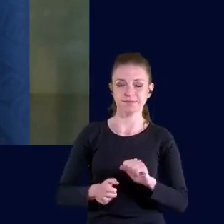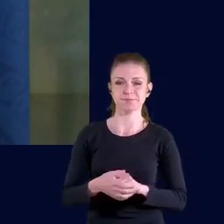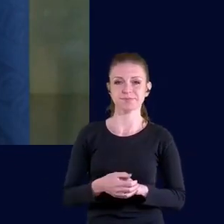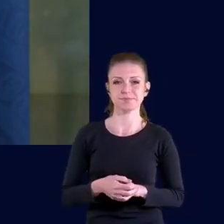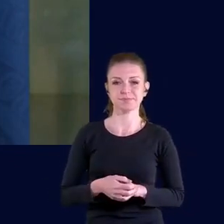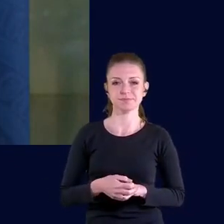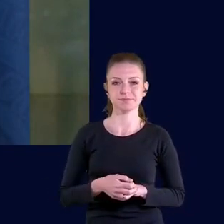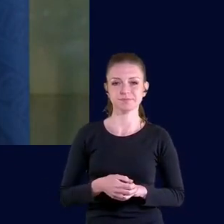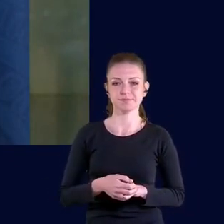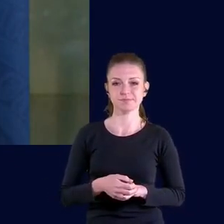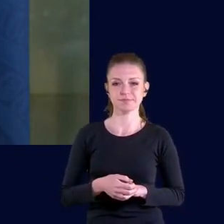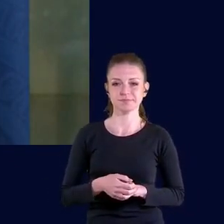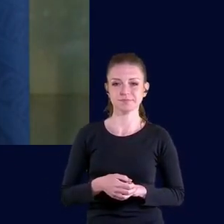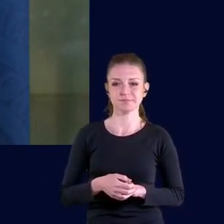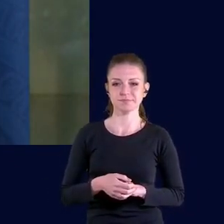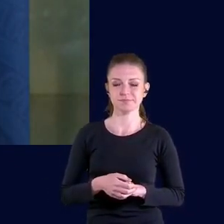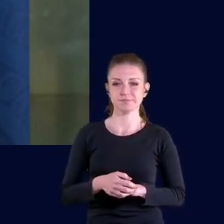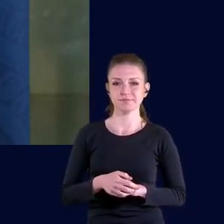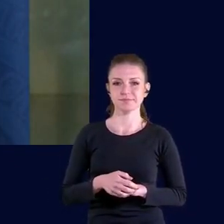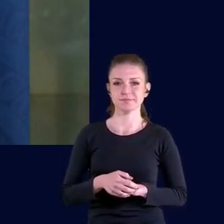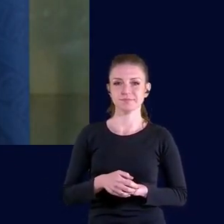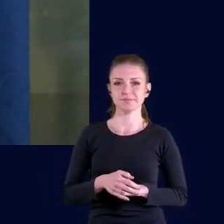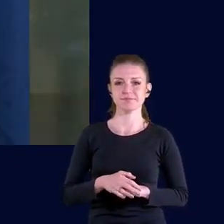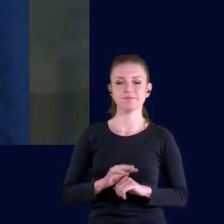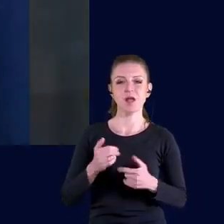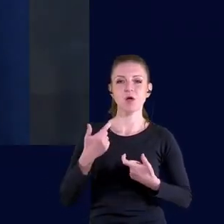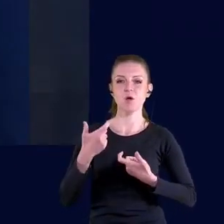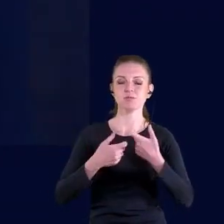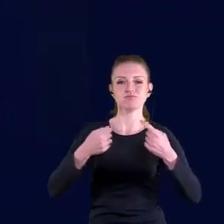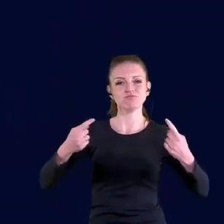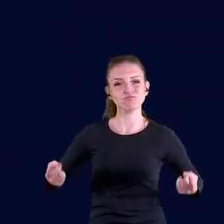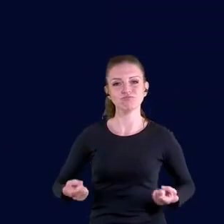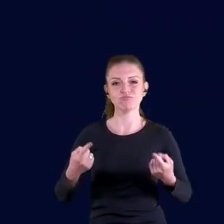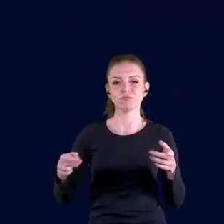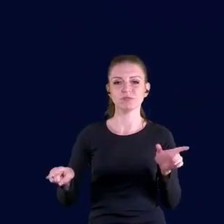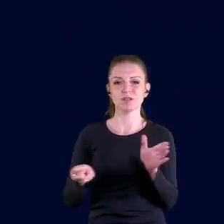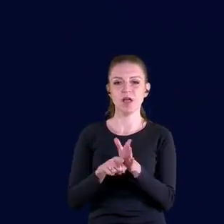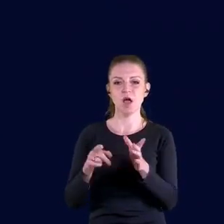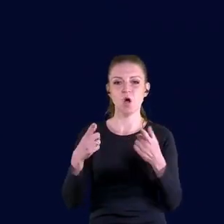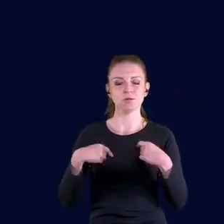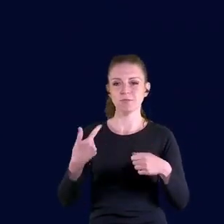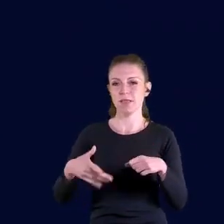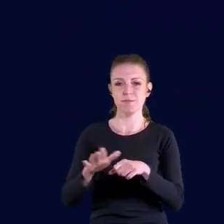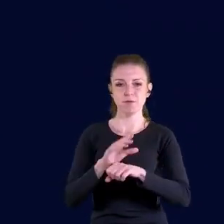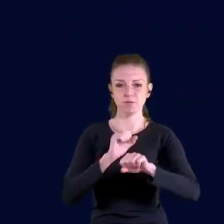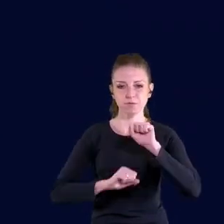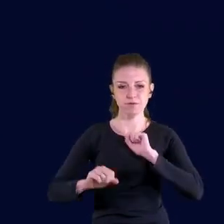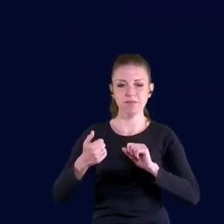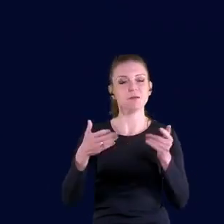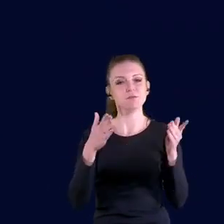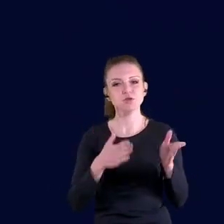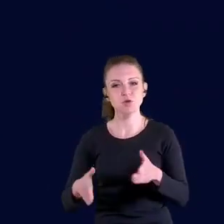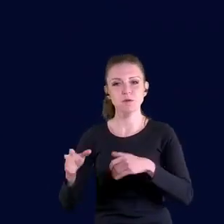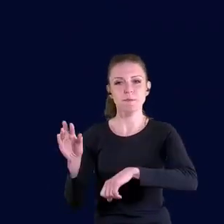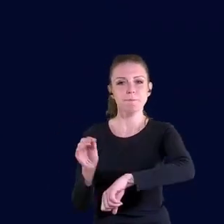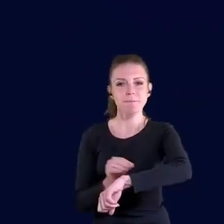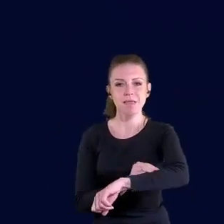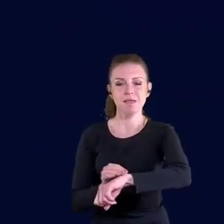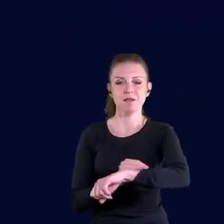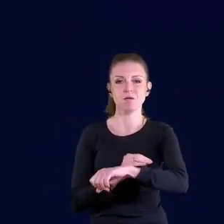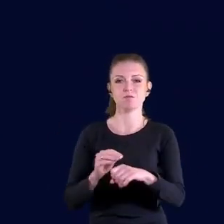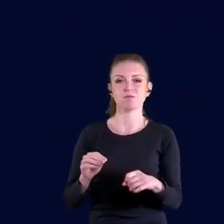tego Jak promować otwartą naukę dla osób niepełnosprawnych jak przygotowywać materiały dla